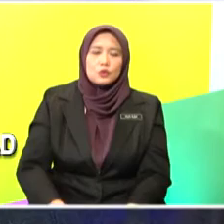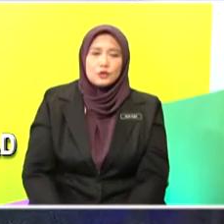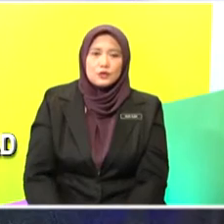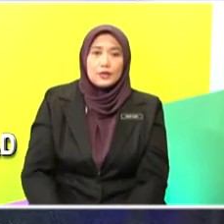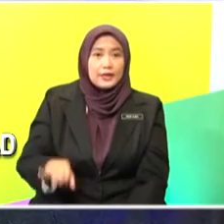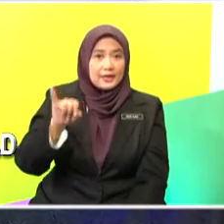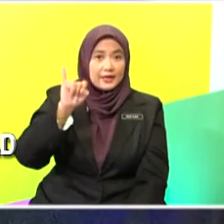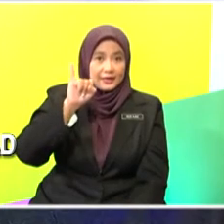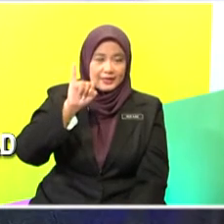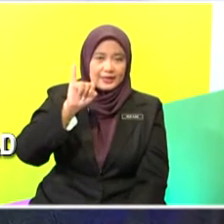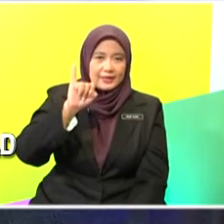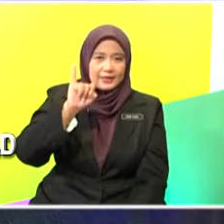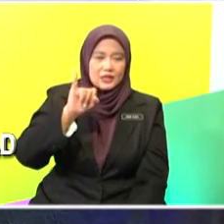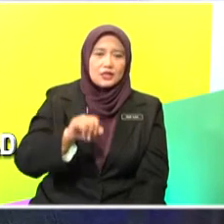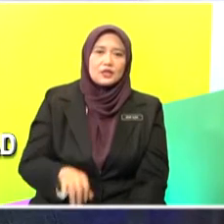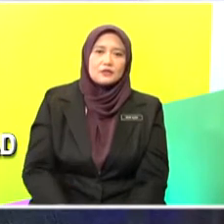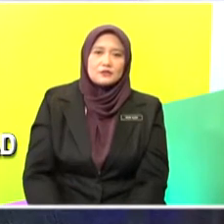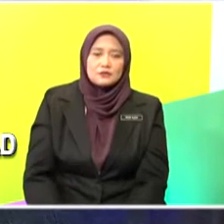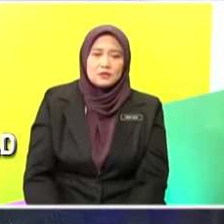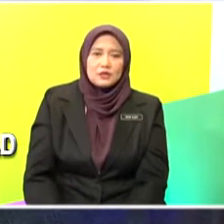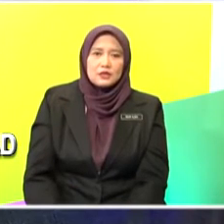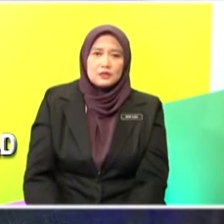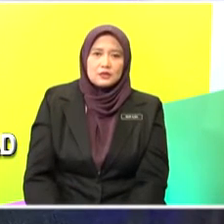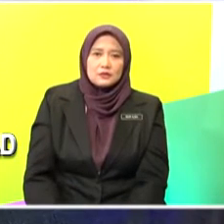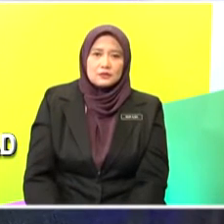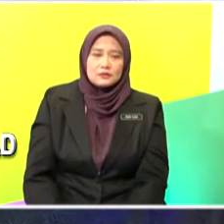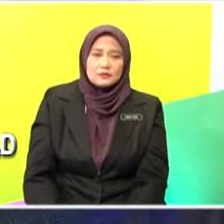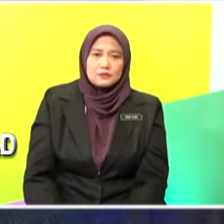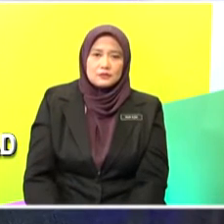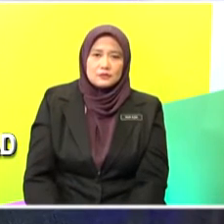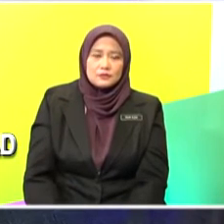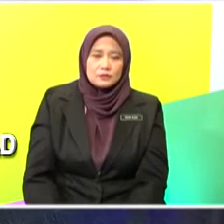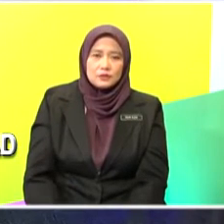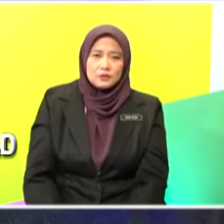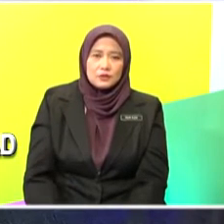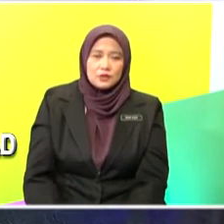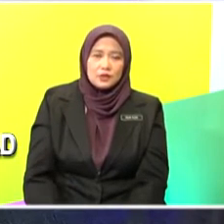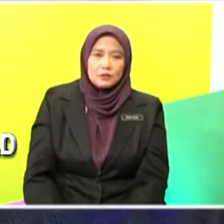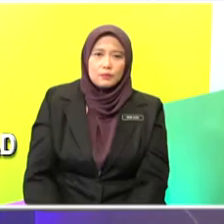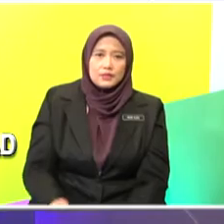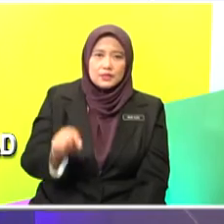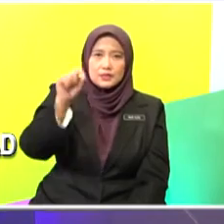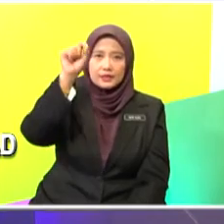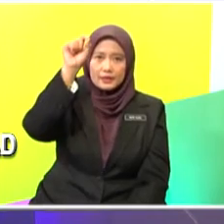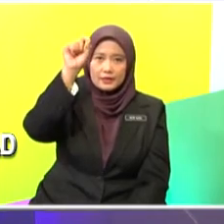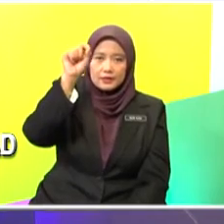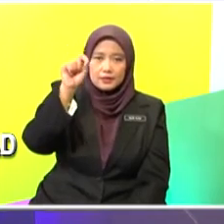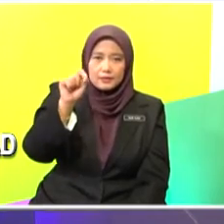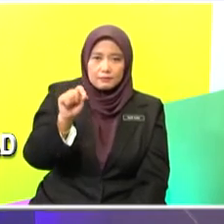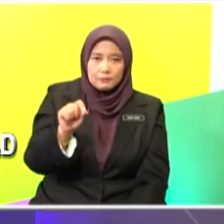I, cikgu. I. I tadi Hakim dah garis kan? Betul. Hakim garis daripada atas